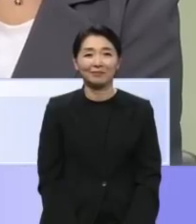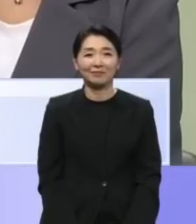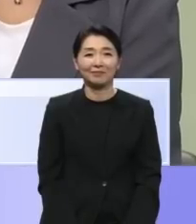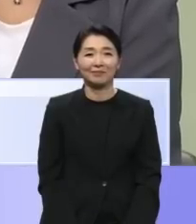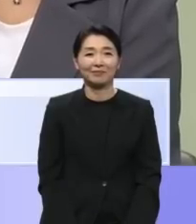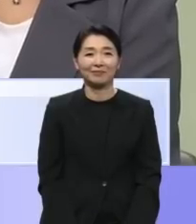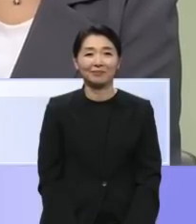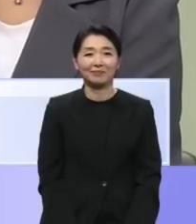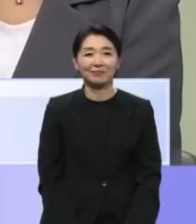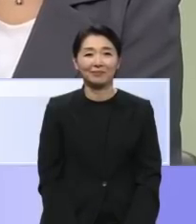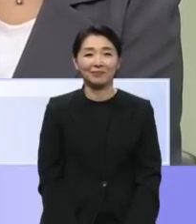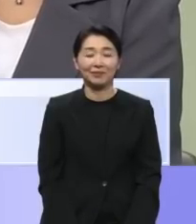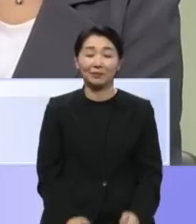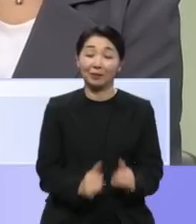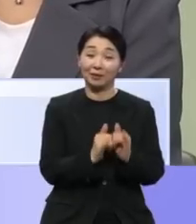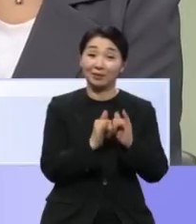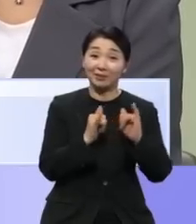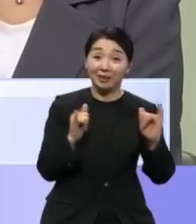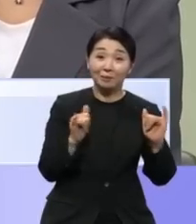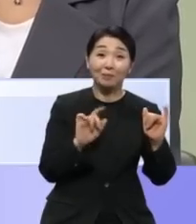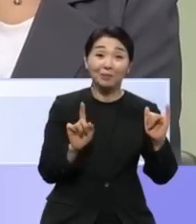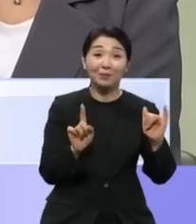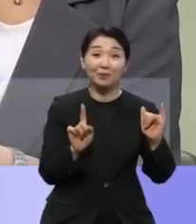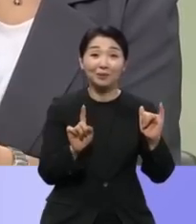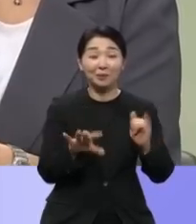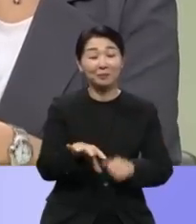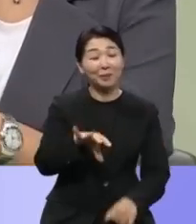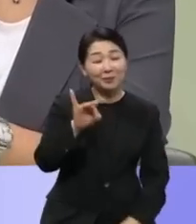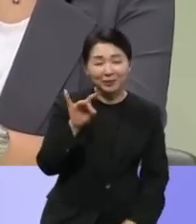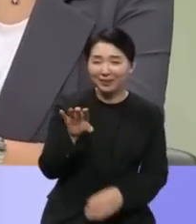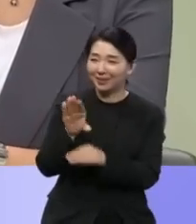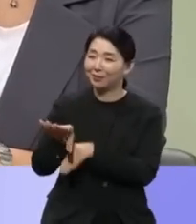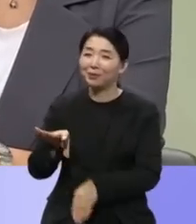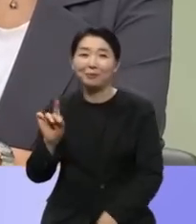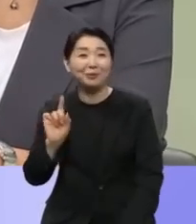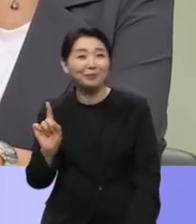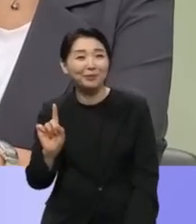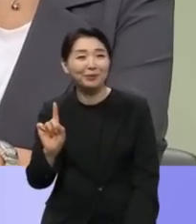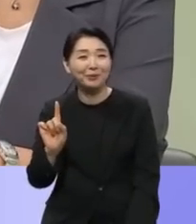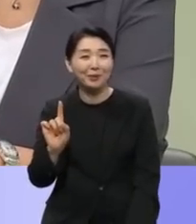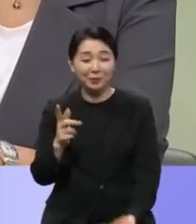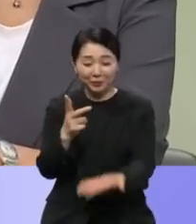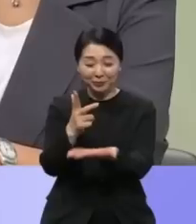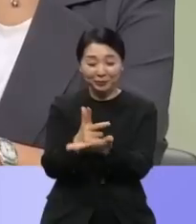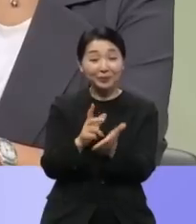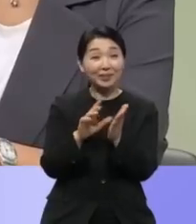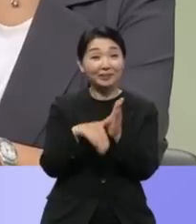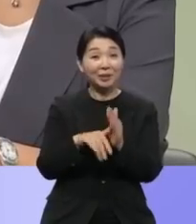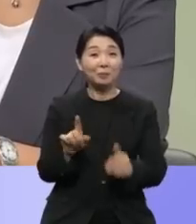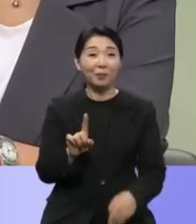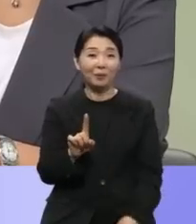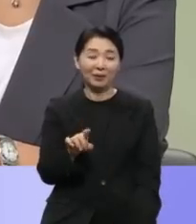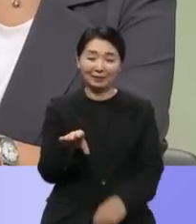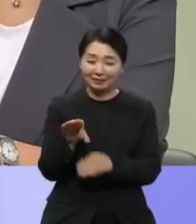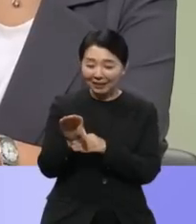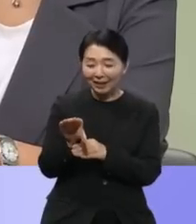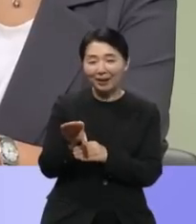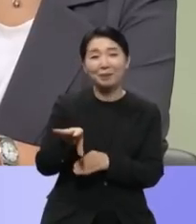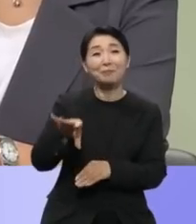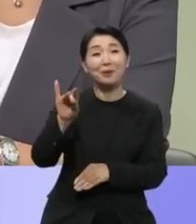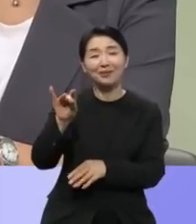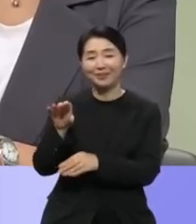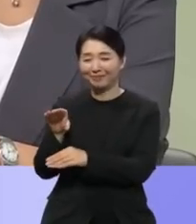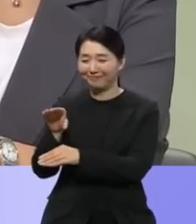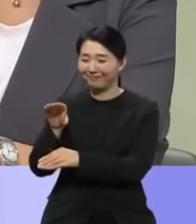당연한 얘기일 수도 있겠지만 사람이 뭐 먼저냐 차가 먼저냐 근데 주차할 때는 차가 있다 먼저